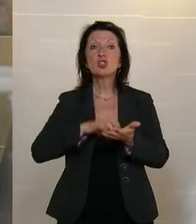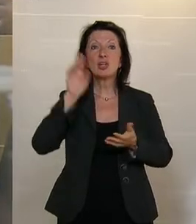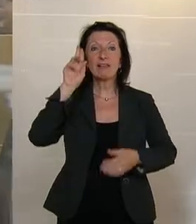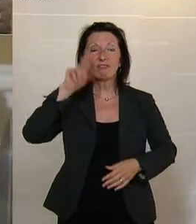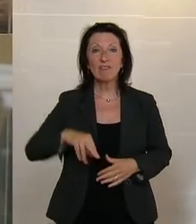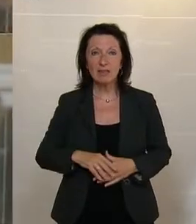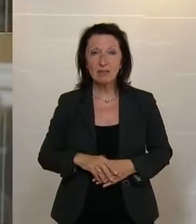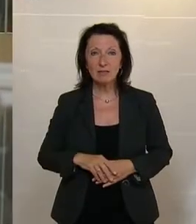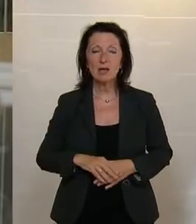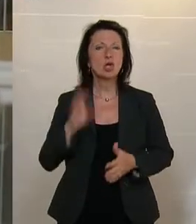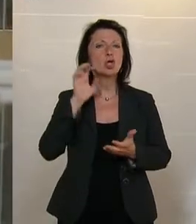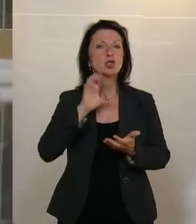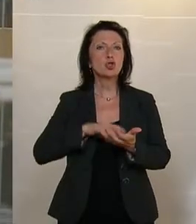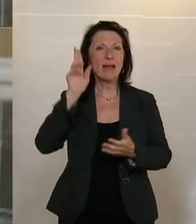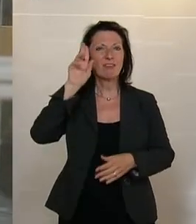Wien,